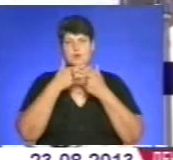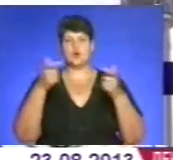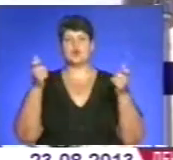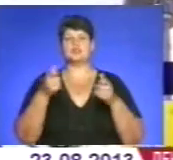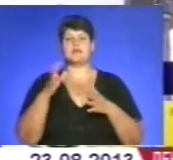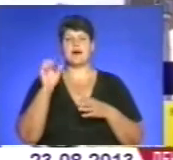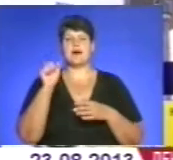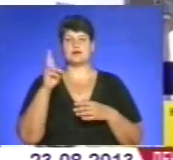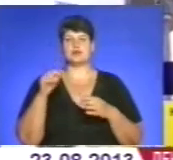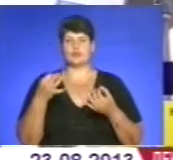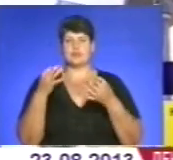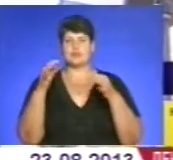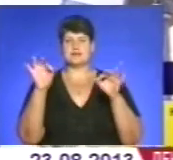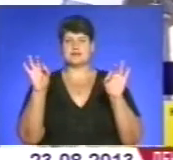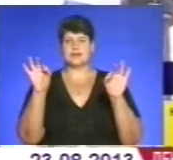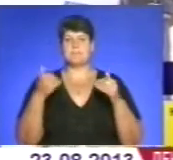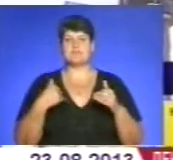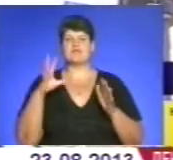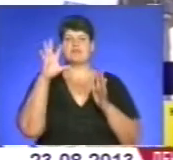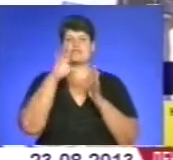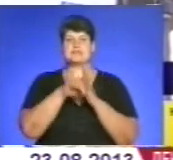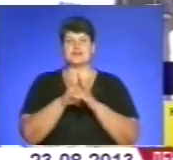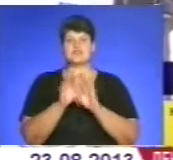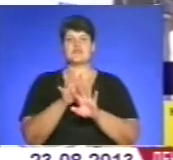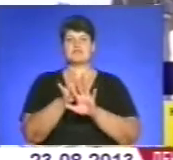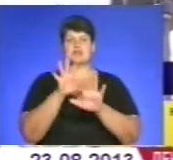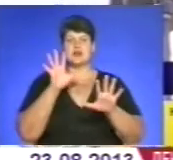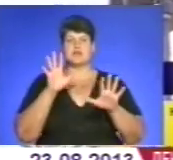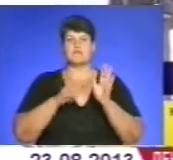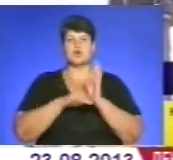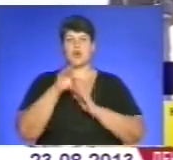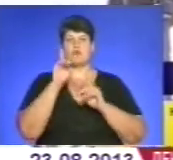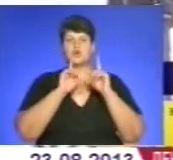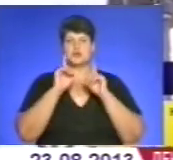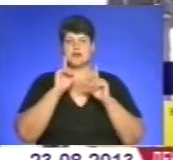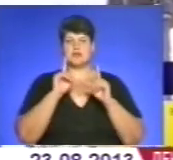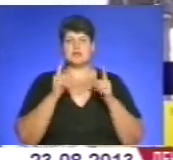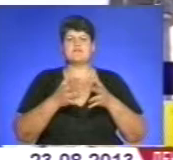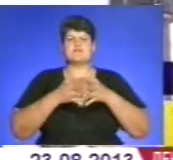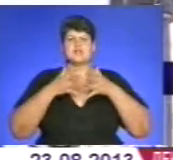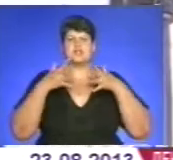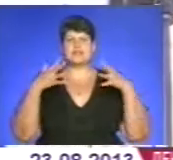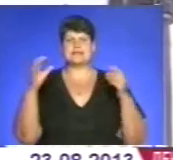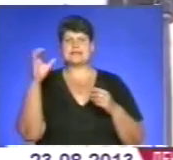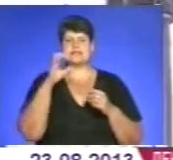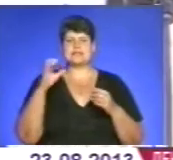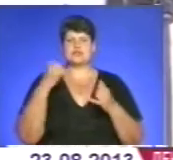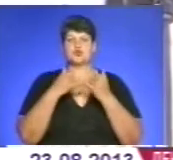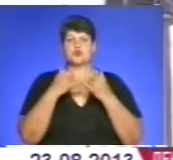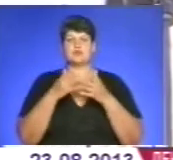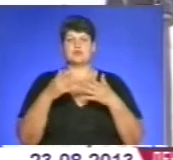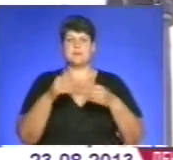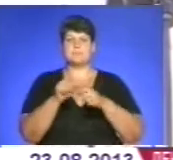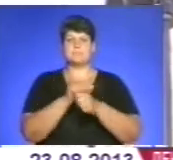ми внесли в зал Верховної Ради величезне синьо-жовте полотнище